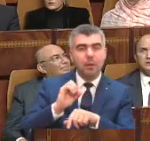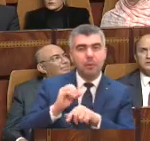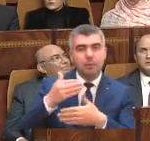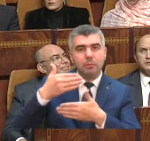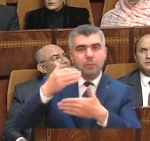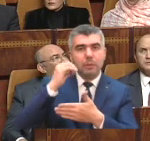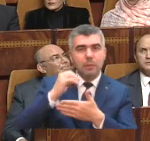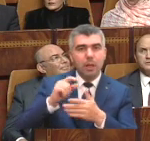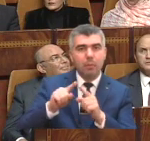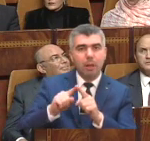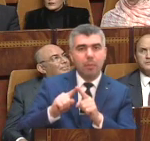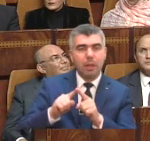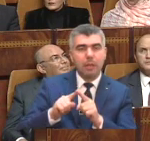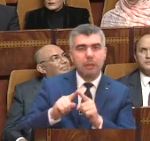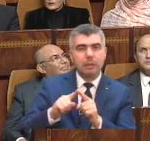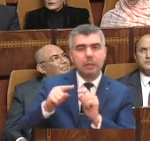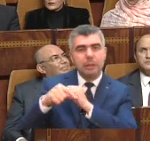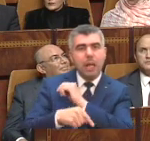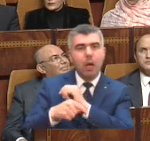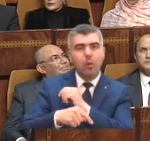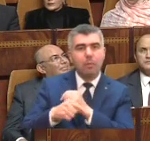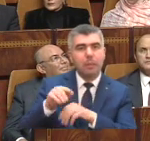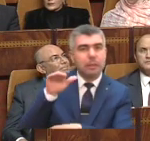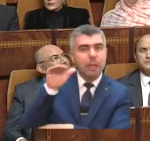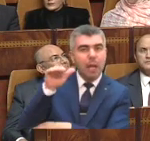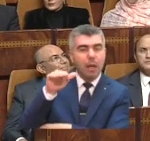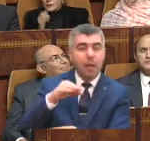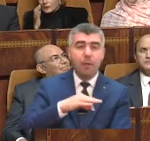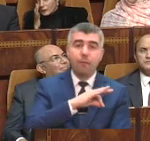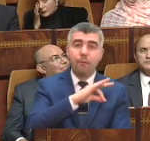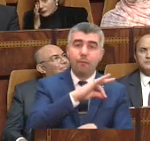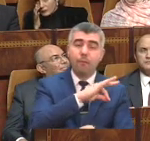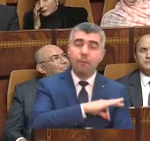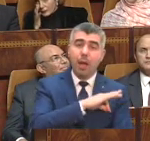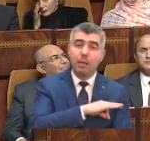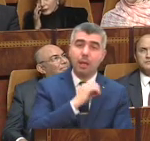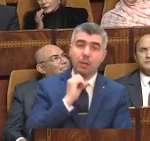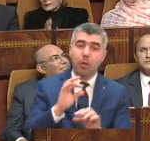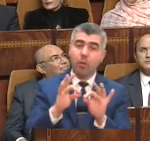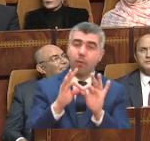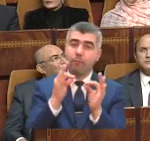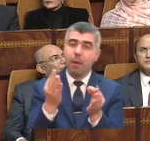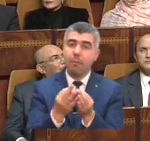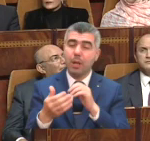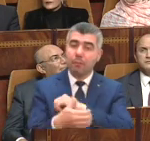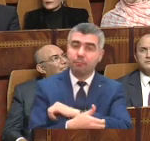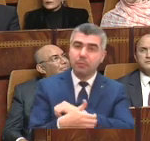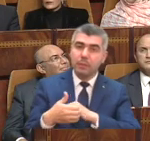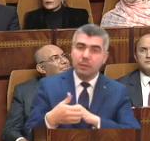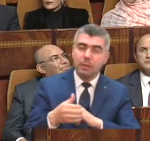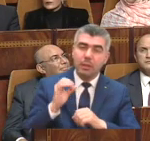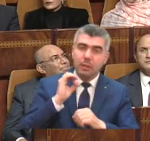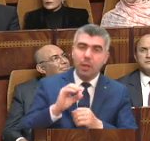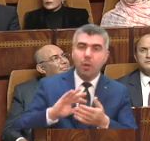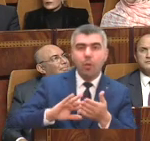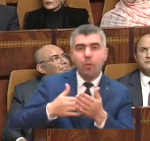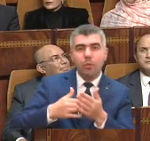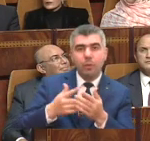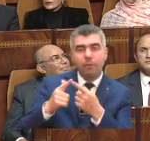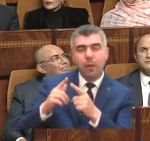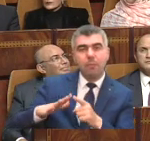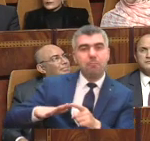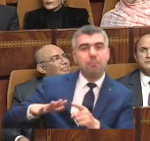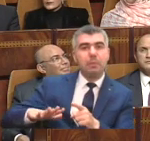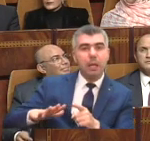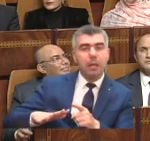بمدينة طرفاية، الذي استفادت منه الأسر المعوزة التي تسكن في الحي الشرقي من المدينة، وقد